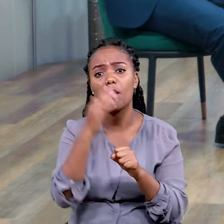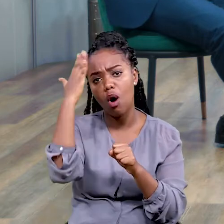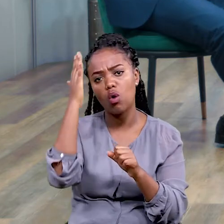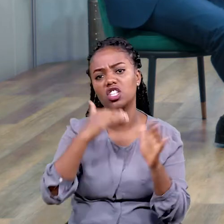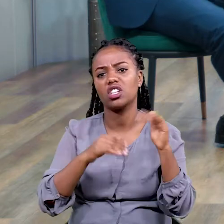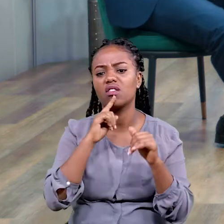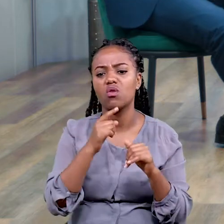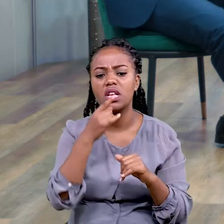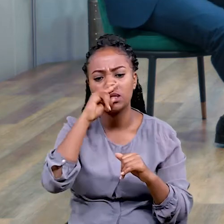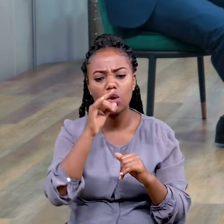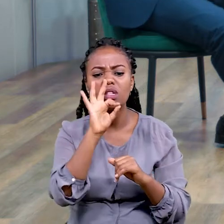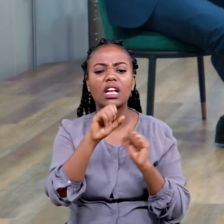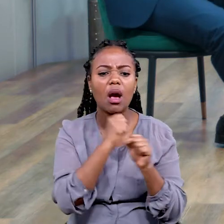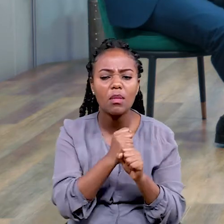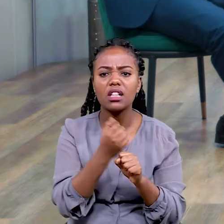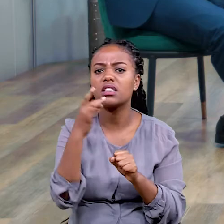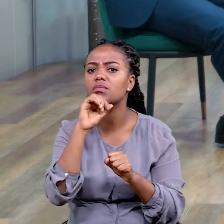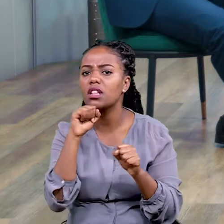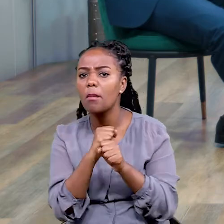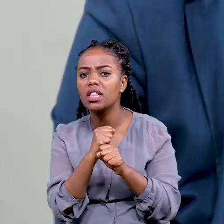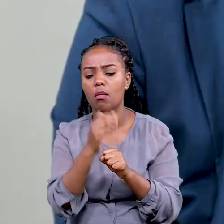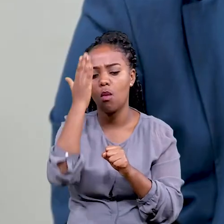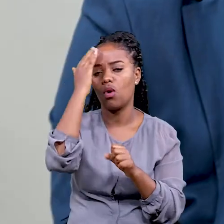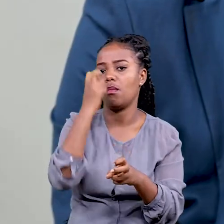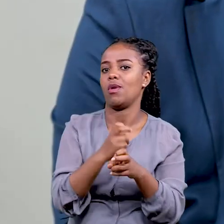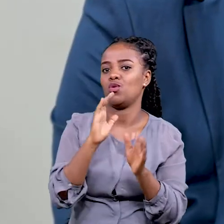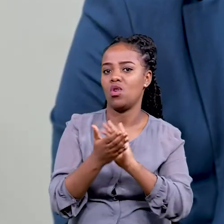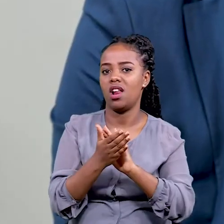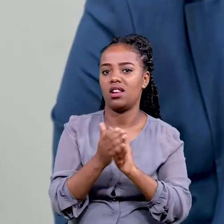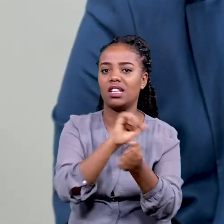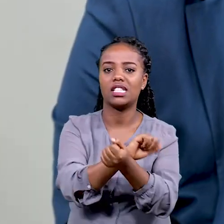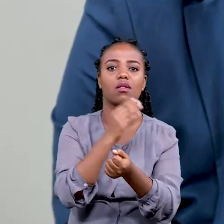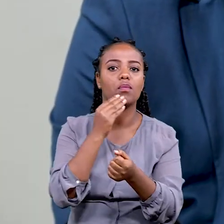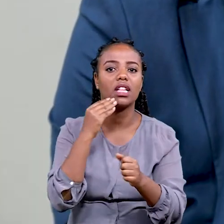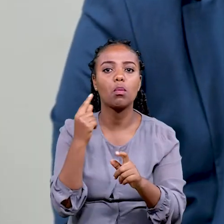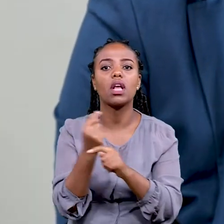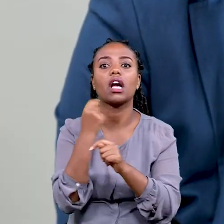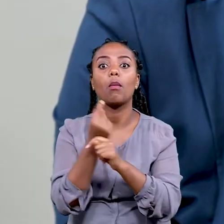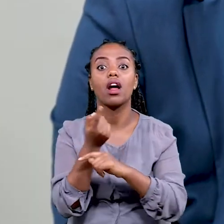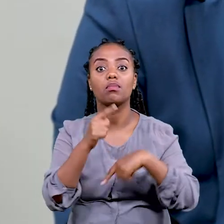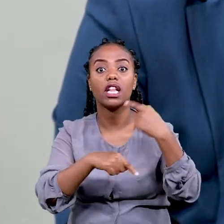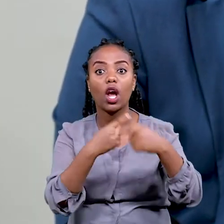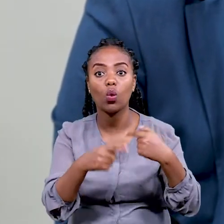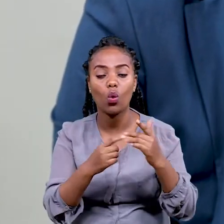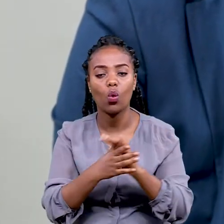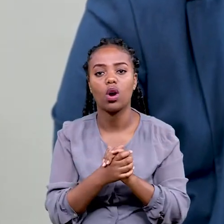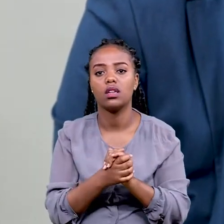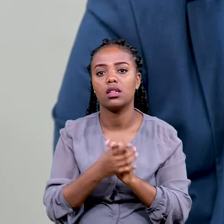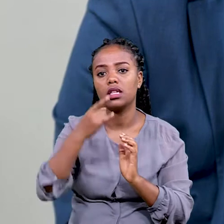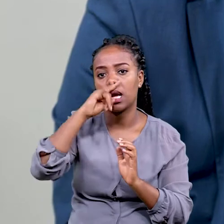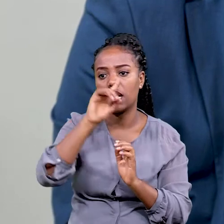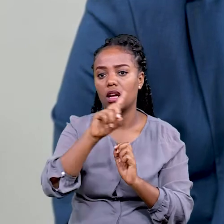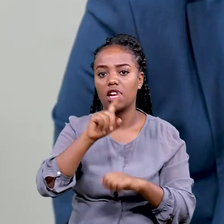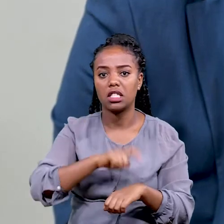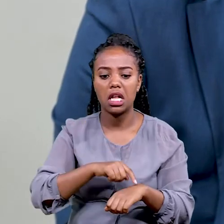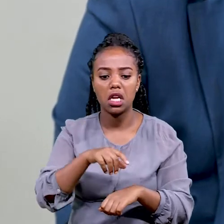ነው። ህጻናቱ 9 ዓመት የሆነ 18 ዓመት የሆነ ለማወቅ አንዳንድ ይቸግራል። ማረሚያ ቤት እንደው በተግባር ብትሄዱ